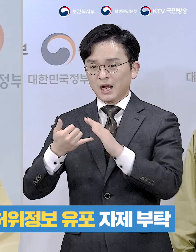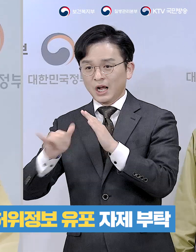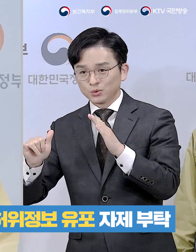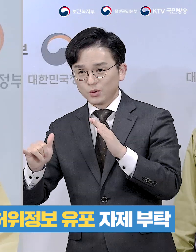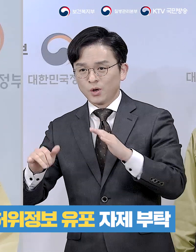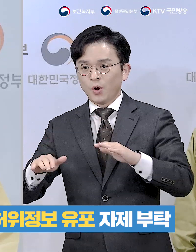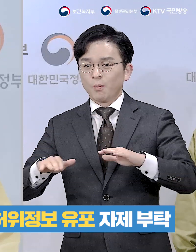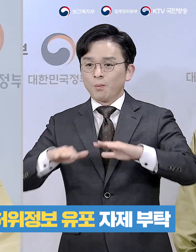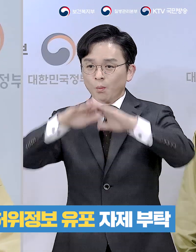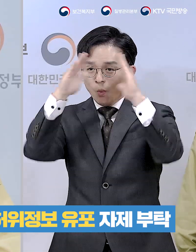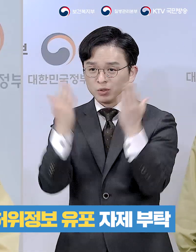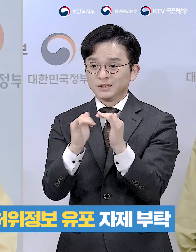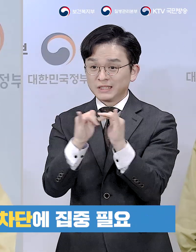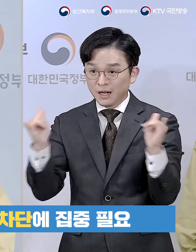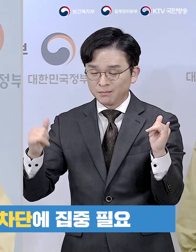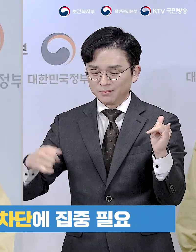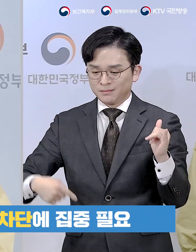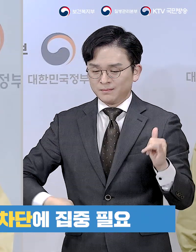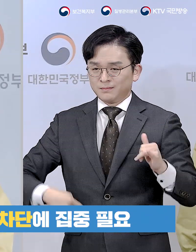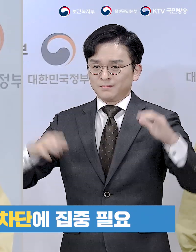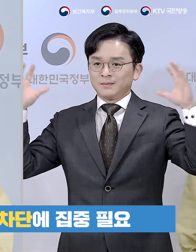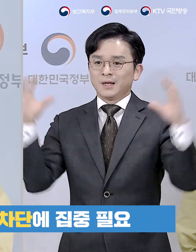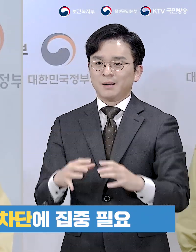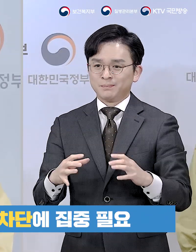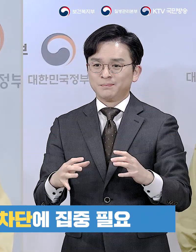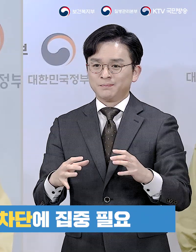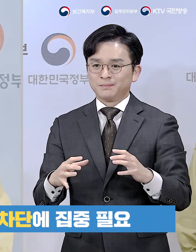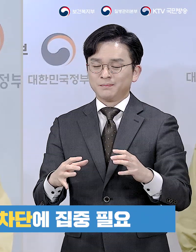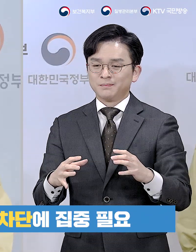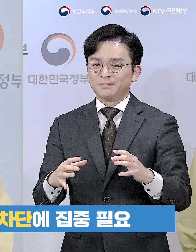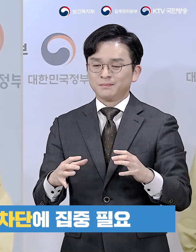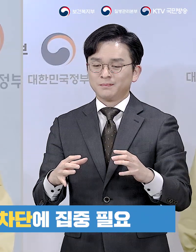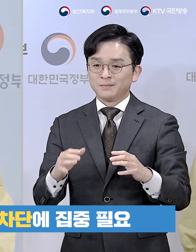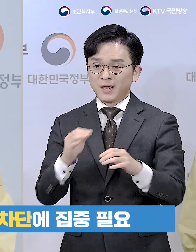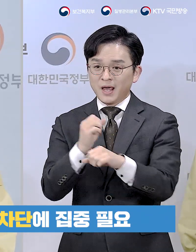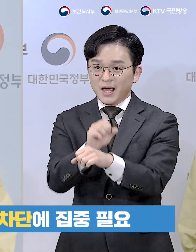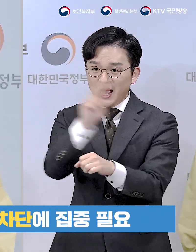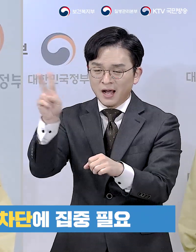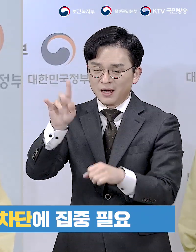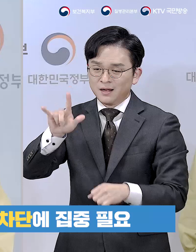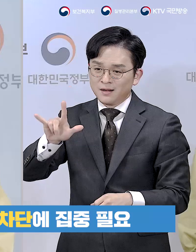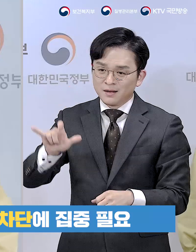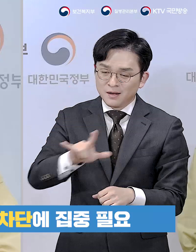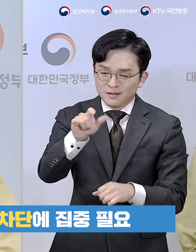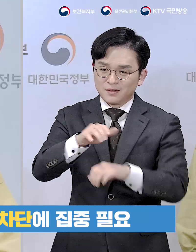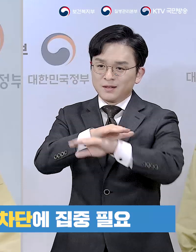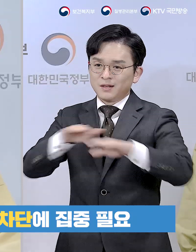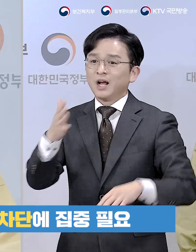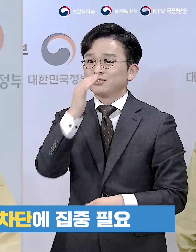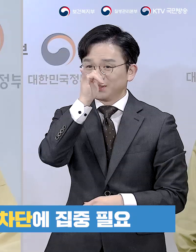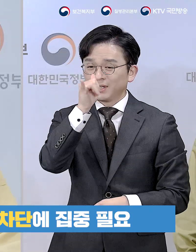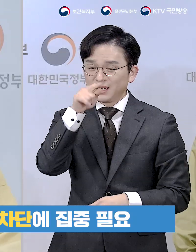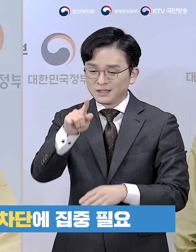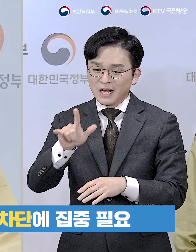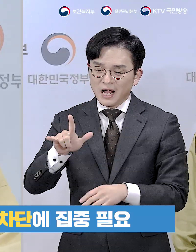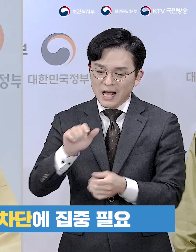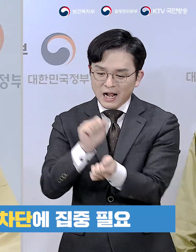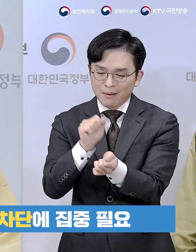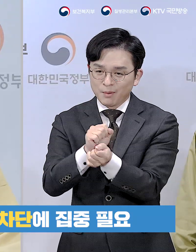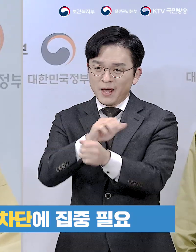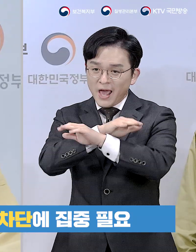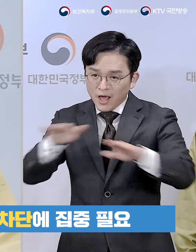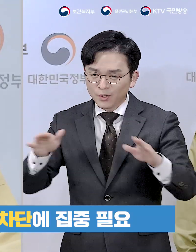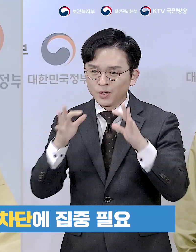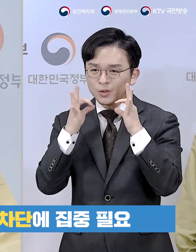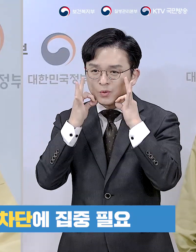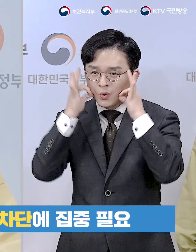간곡히 부탁드립니다. 나와 내 가족 그리고 우리 모두가 하나라는 마음으로 모두가 힘을 모아 감염병